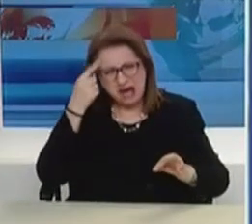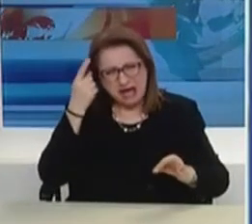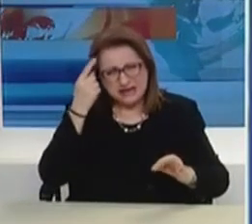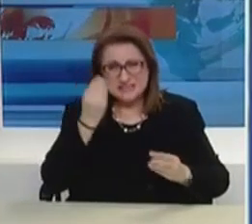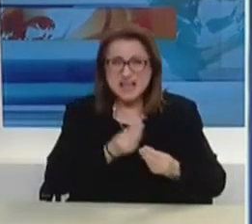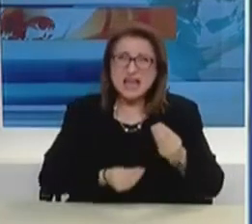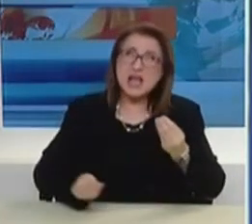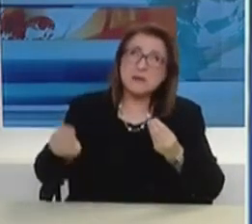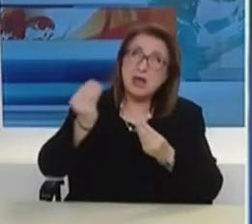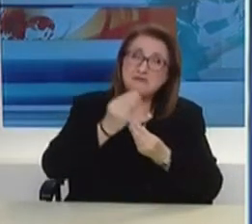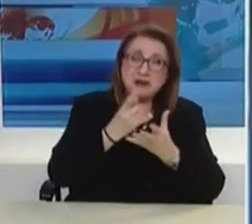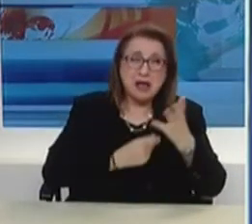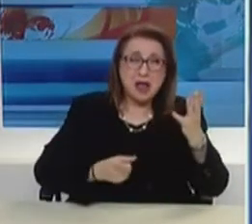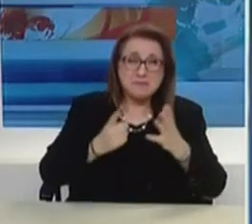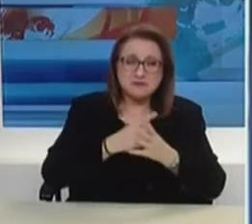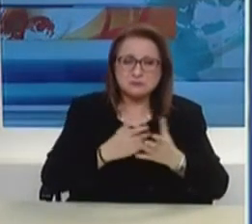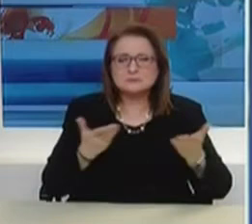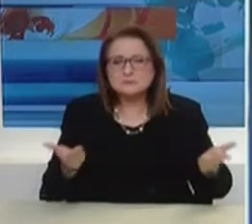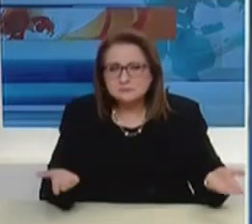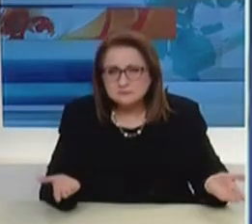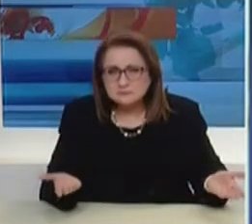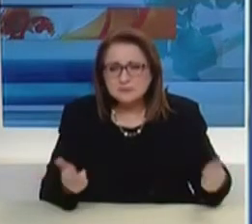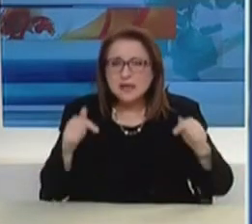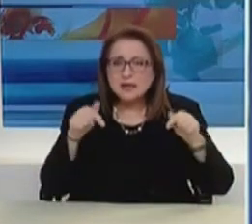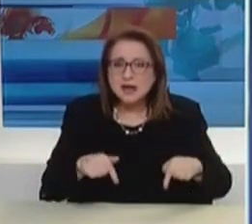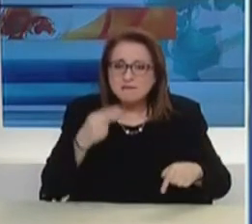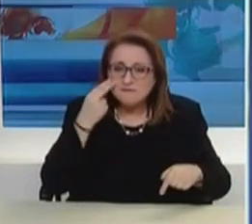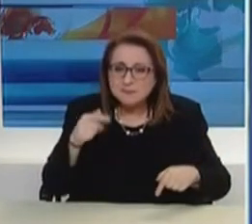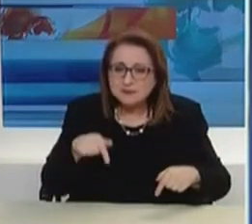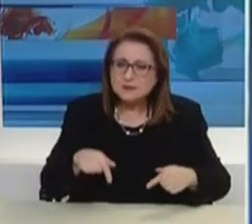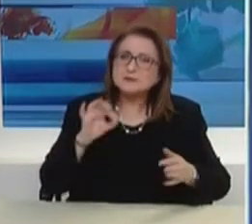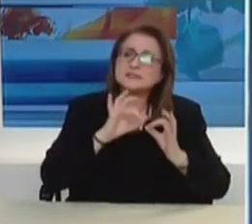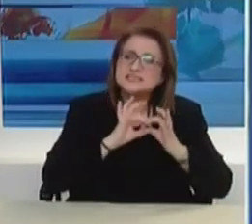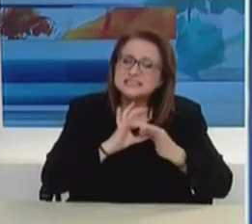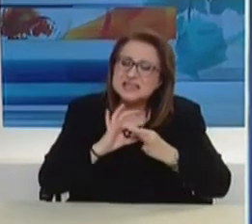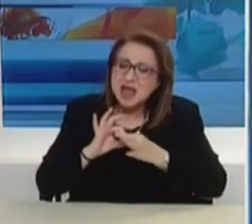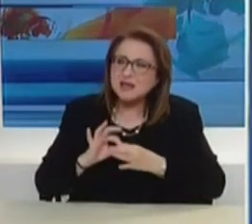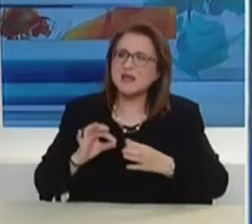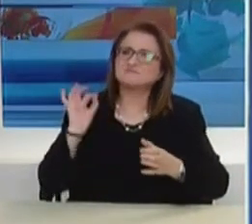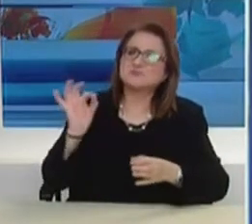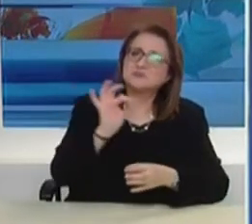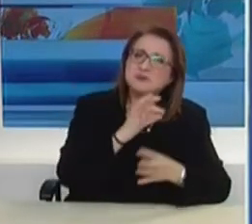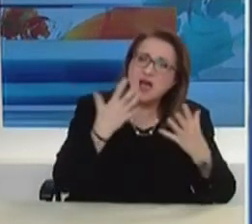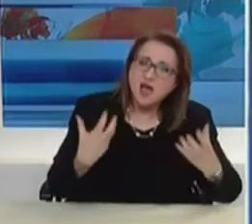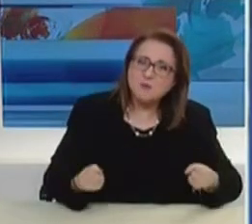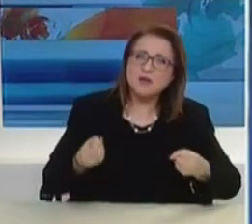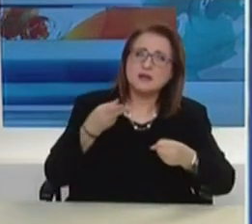υπερβολικά, η πραγματικότητα έρχεται να μας υπενθυμίσει ότι ακόμα τίποτα δεν έχει κριθεί. Ότι η